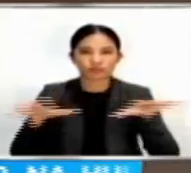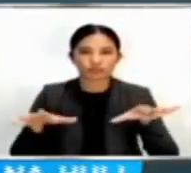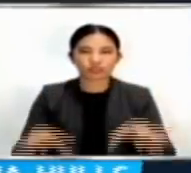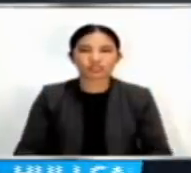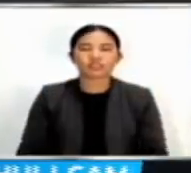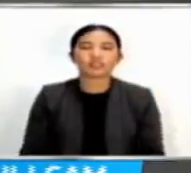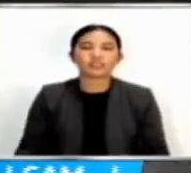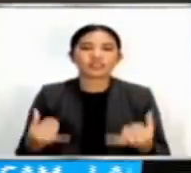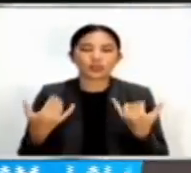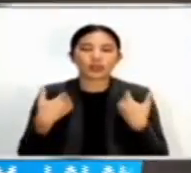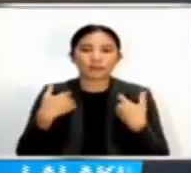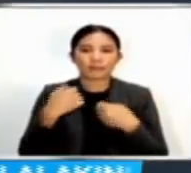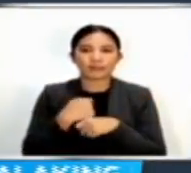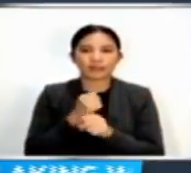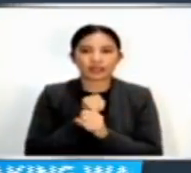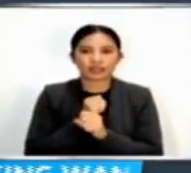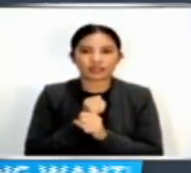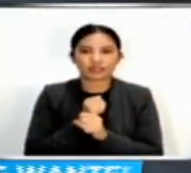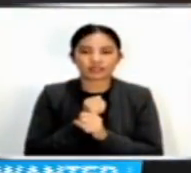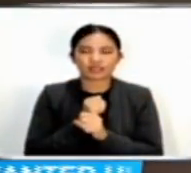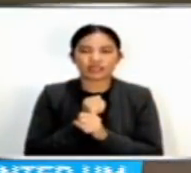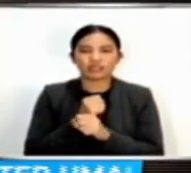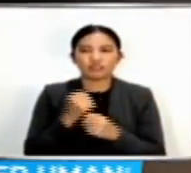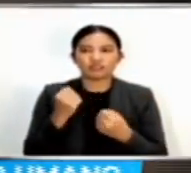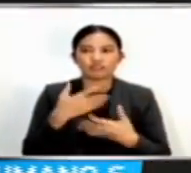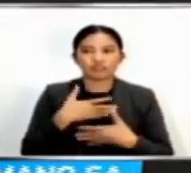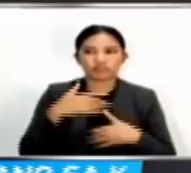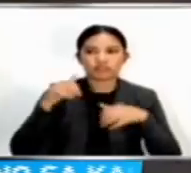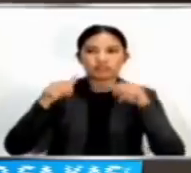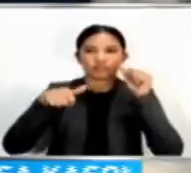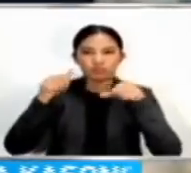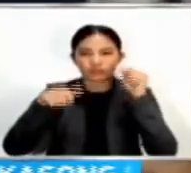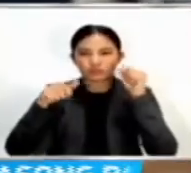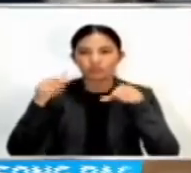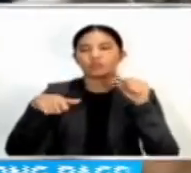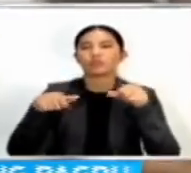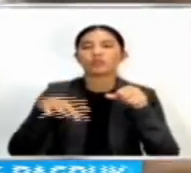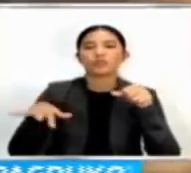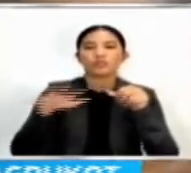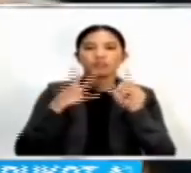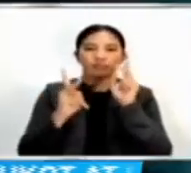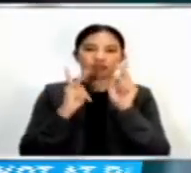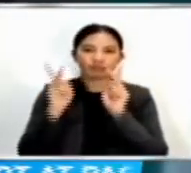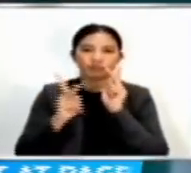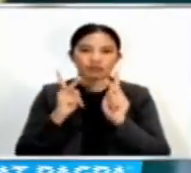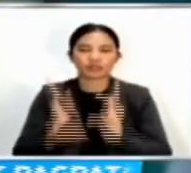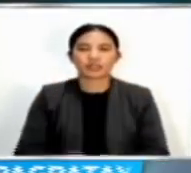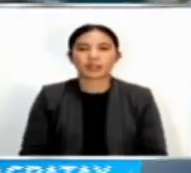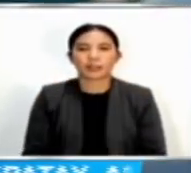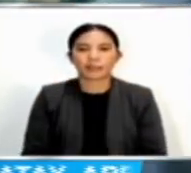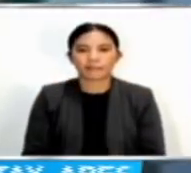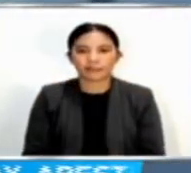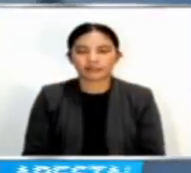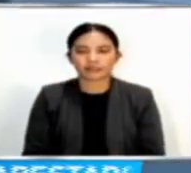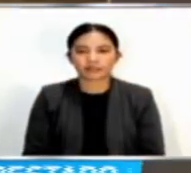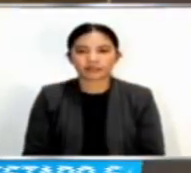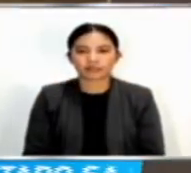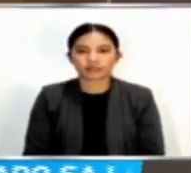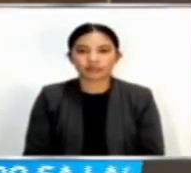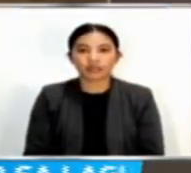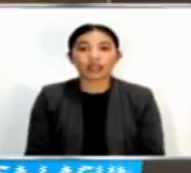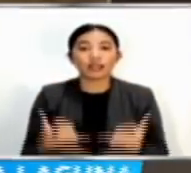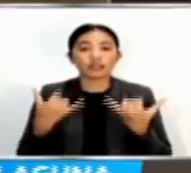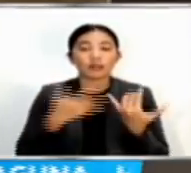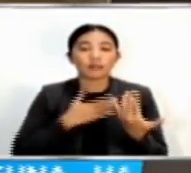ng pangangamba at pag-aalinlangan sa ating mga kababayan. So, ang advice lang, siguro